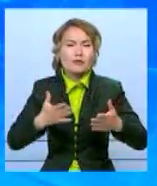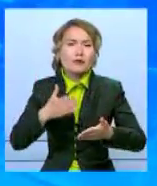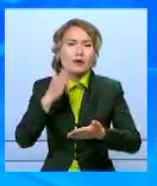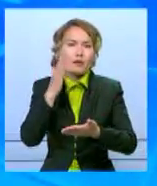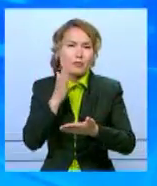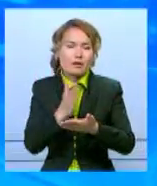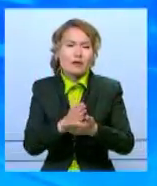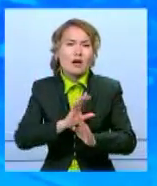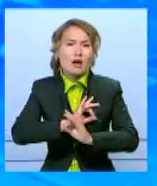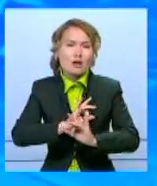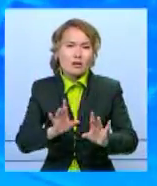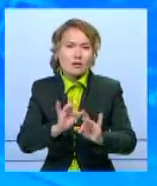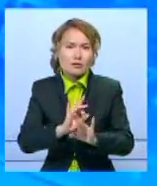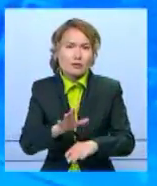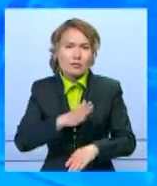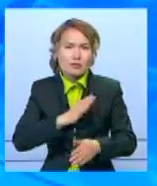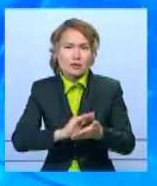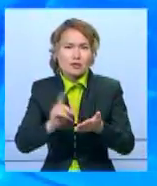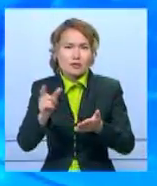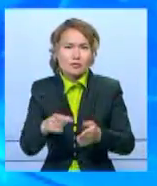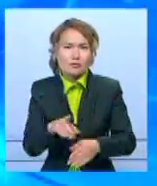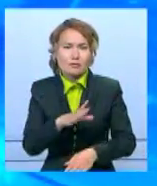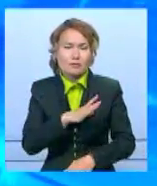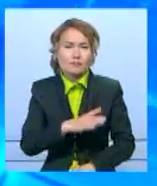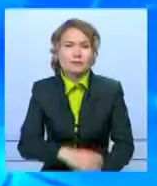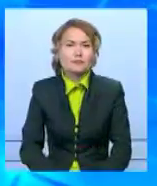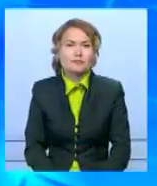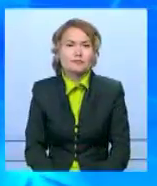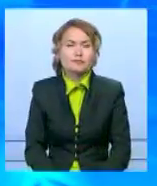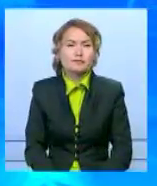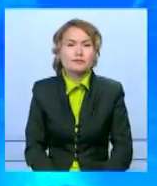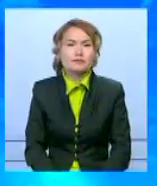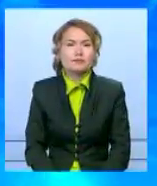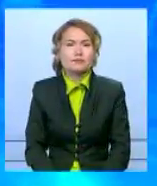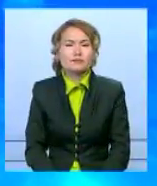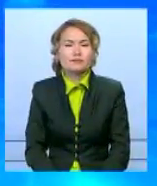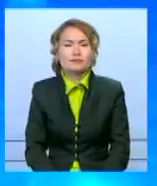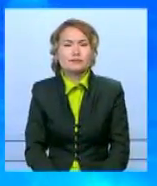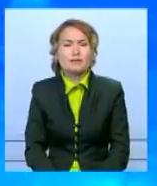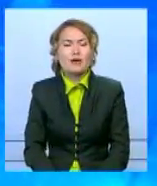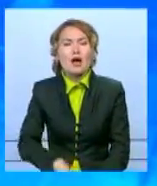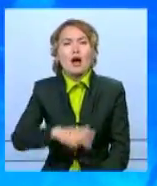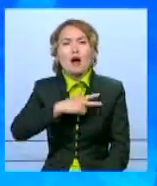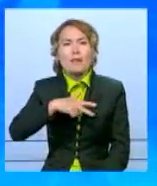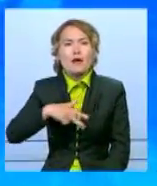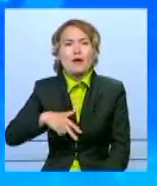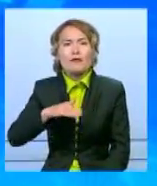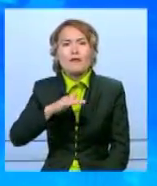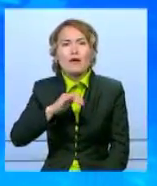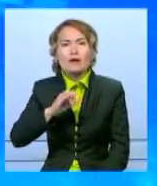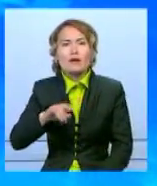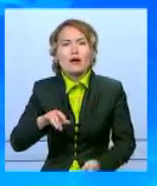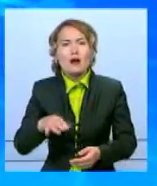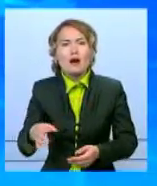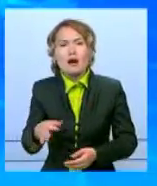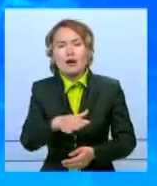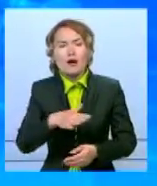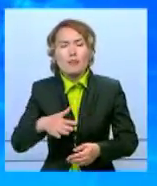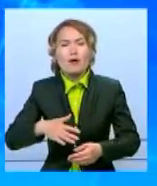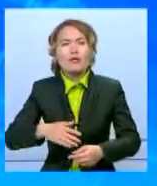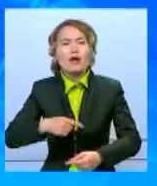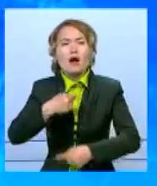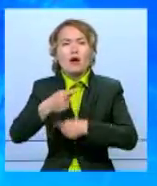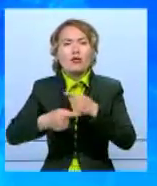шыққан әріптесім Мөлдір Доспаева. Данияның Фаньор алында дәстүрлі